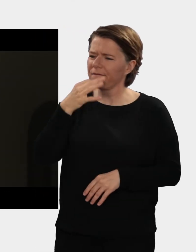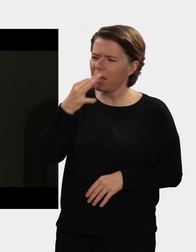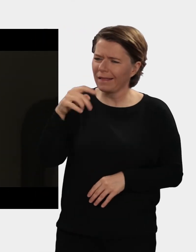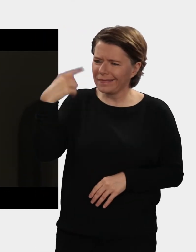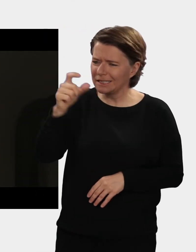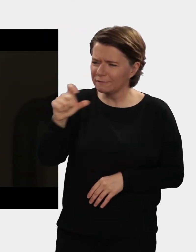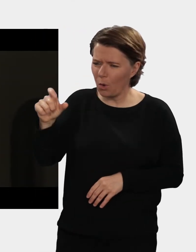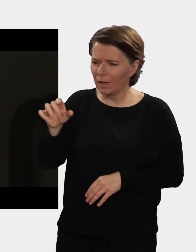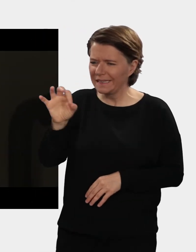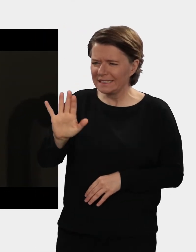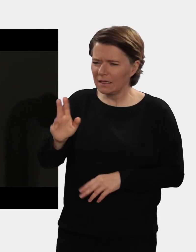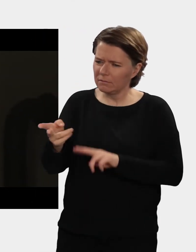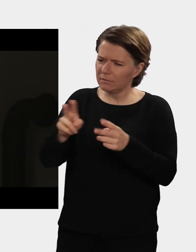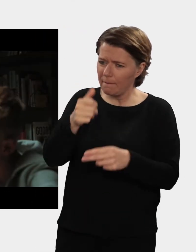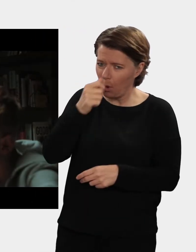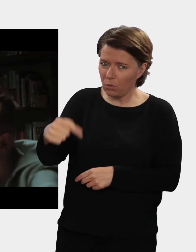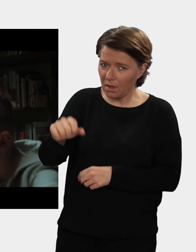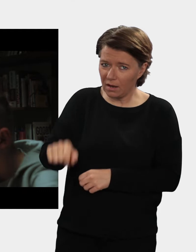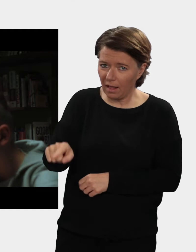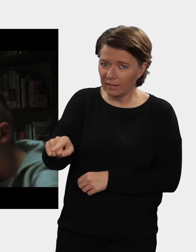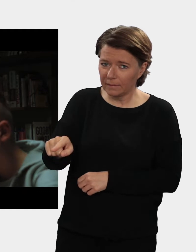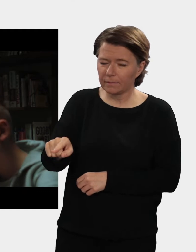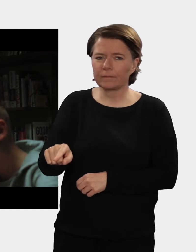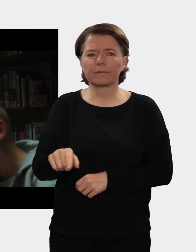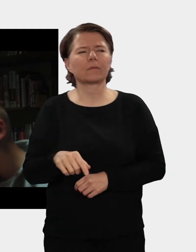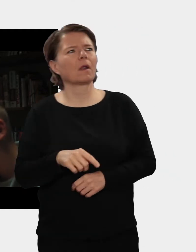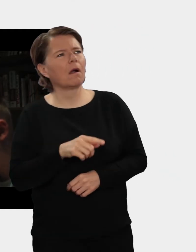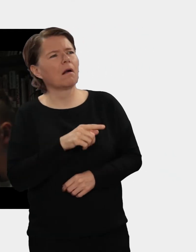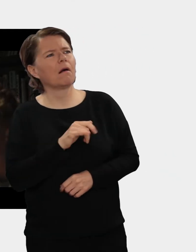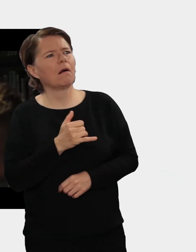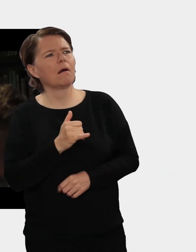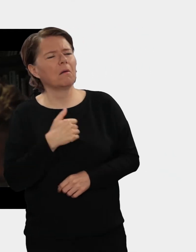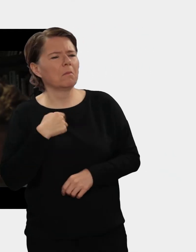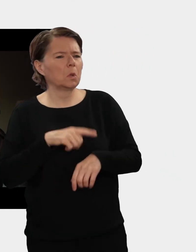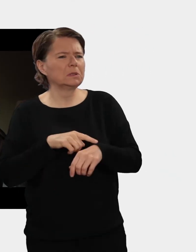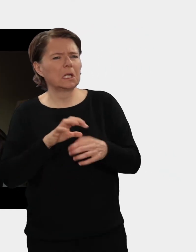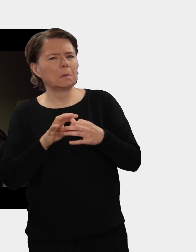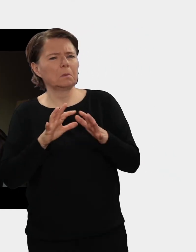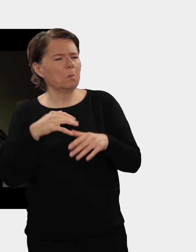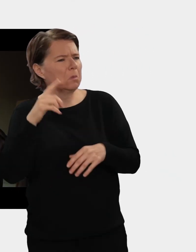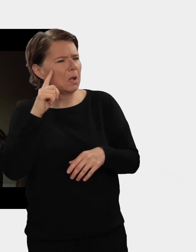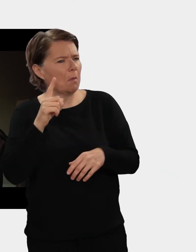am Montag statt Dienstag? Das kommt auf die Uhrzeit an, aber das könnte passen.